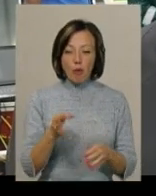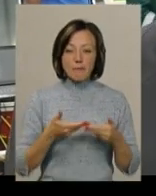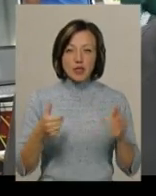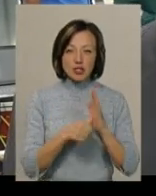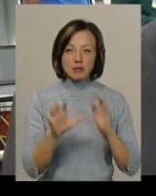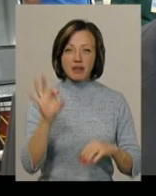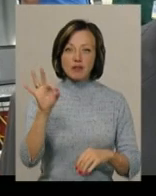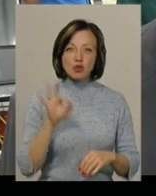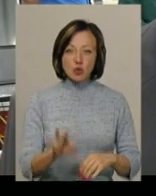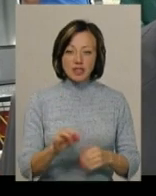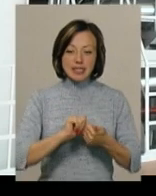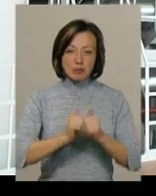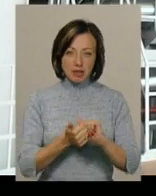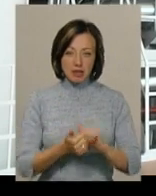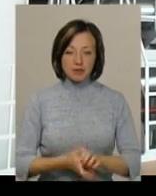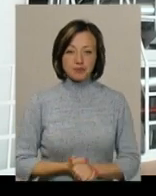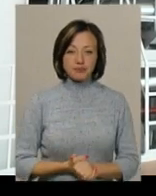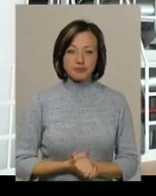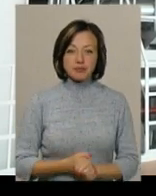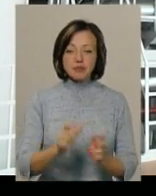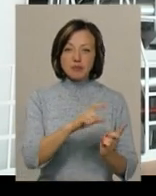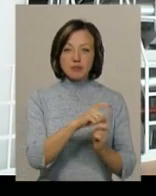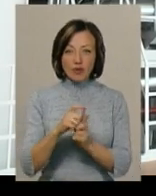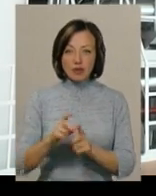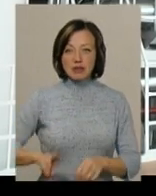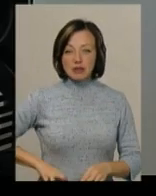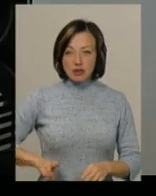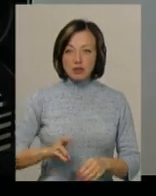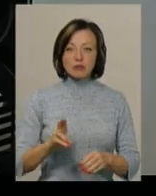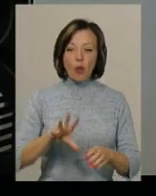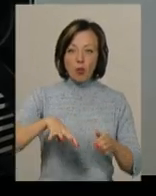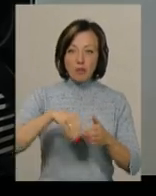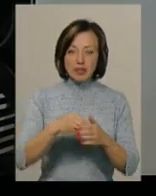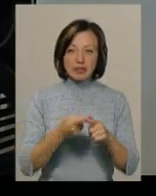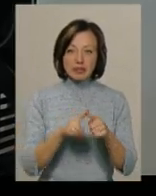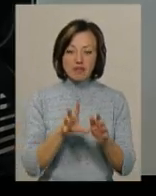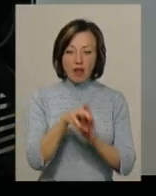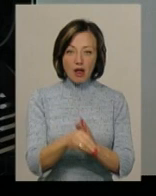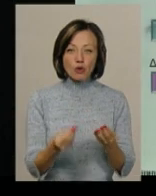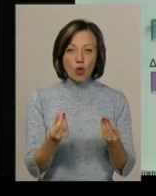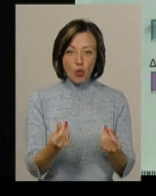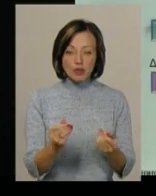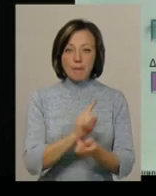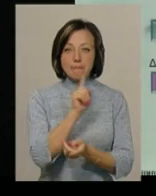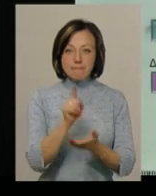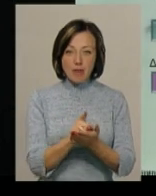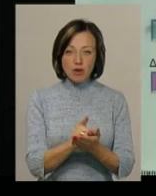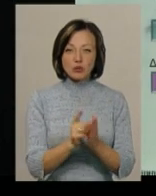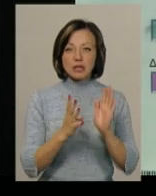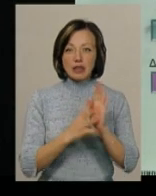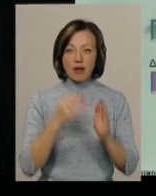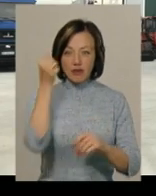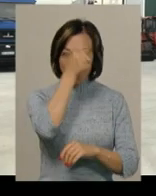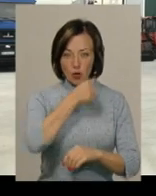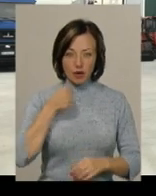65% його замінили». За словами Валерія Гордячука, укупитися вкладені у будівництво станції гроші мають за 9 років.